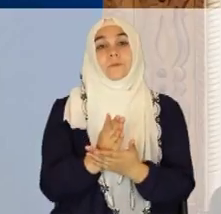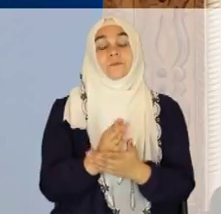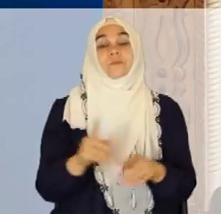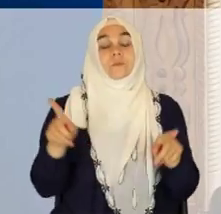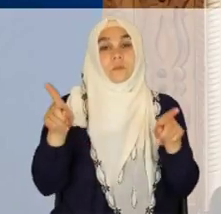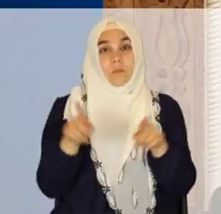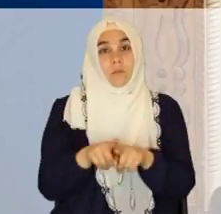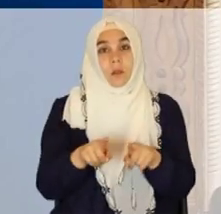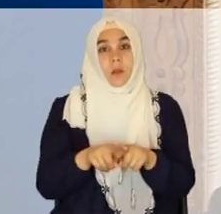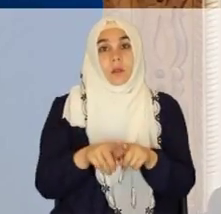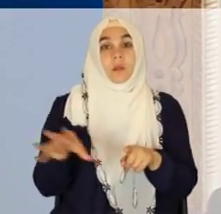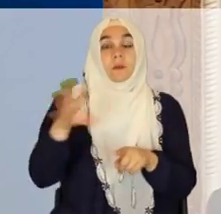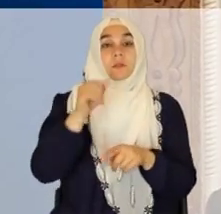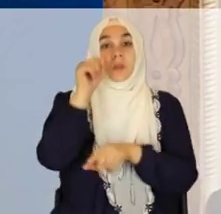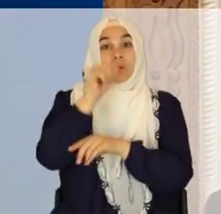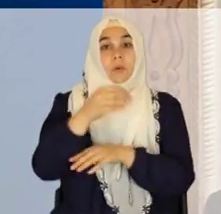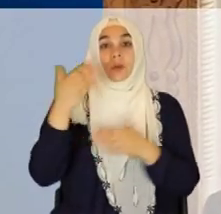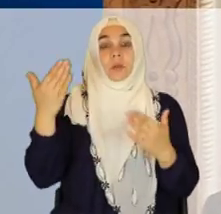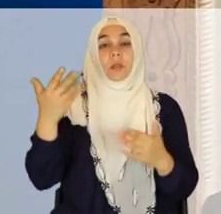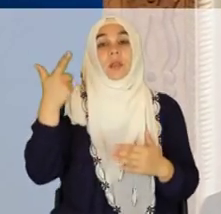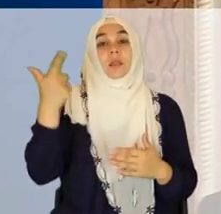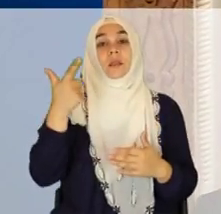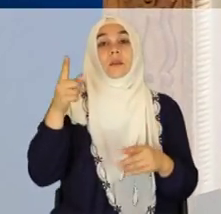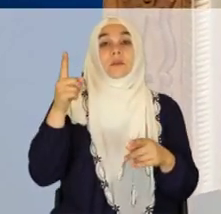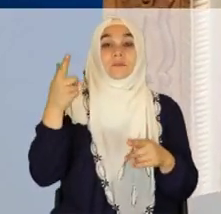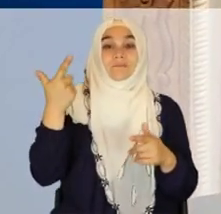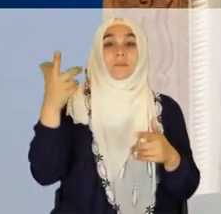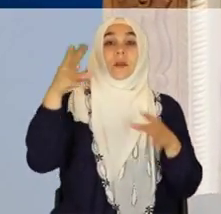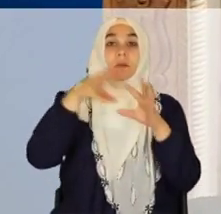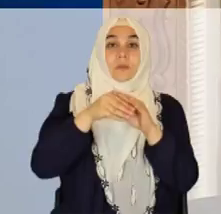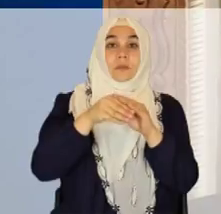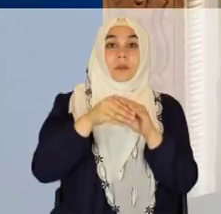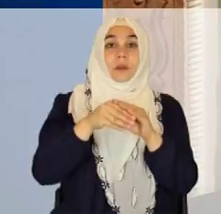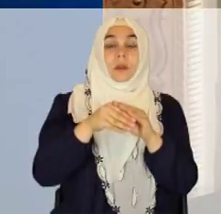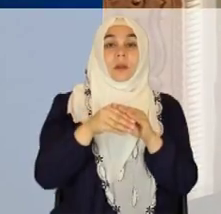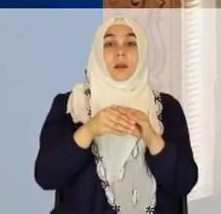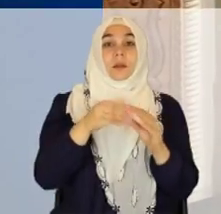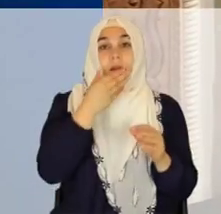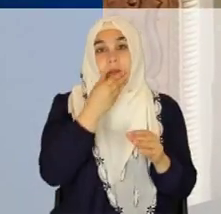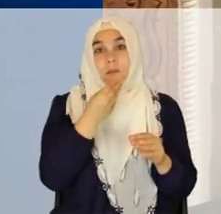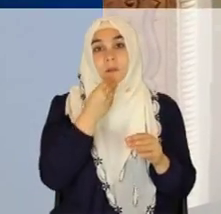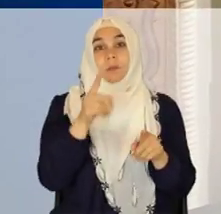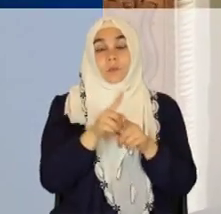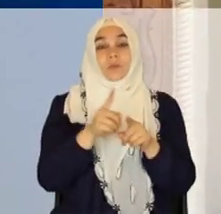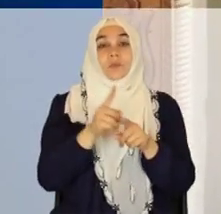Ana shundak bu ibodat ikki tarafini jamlagan ajoyib bir ibodat